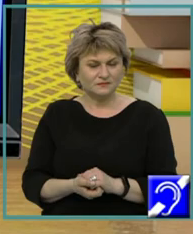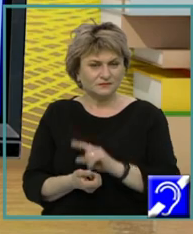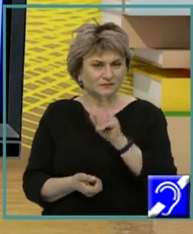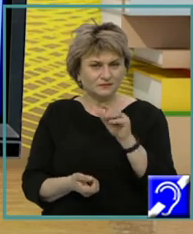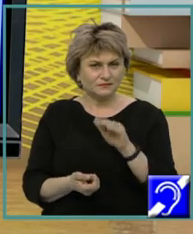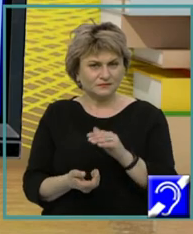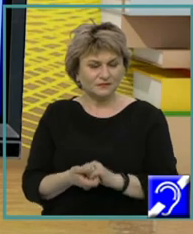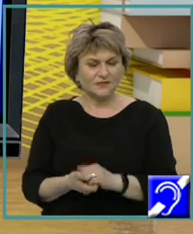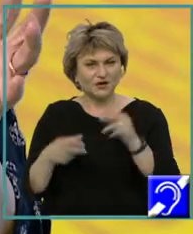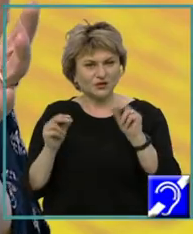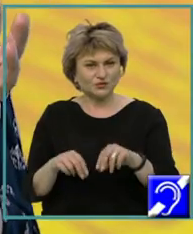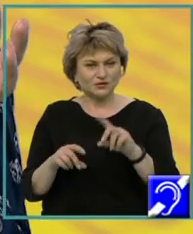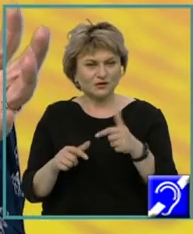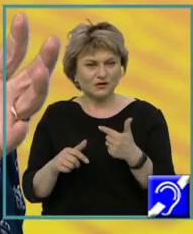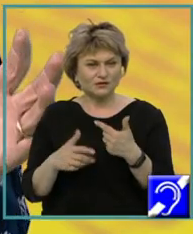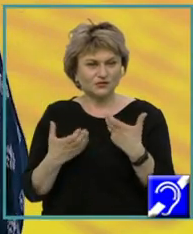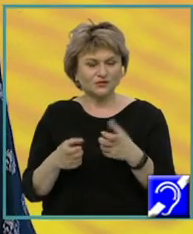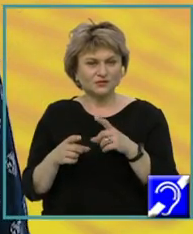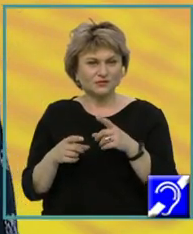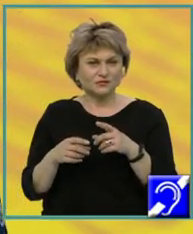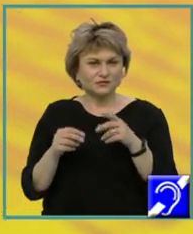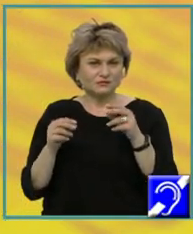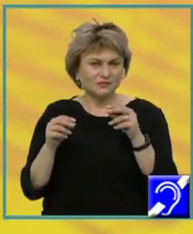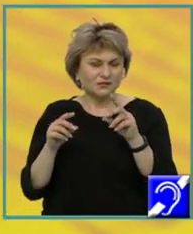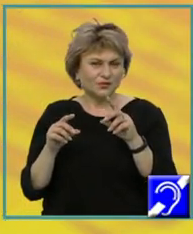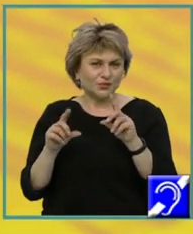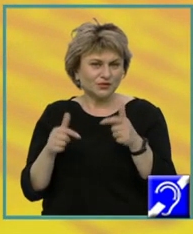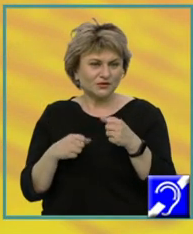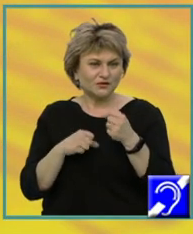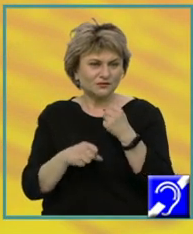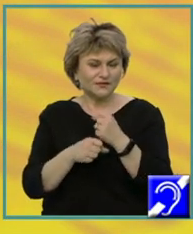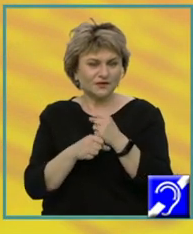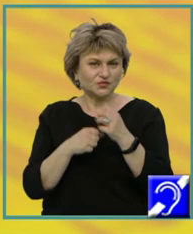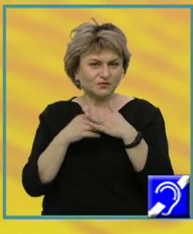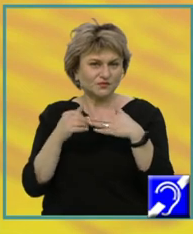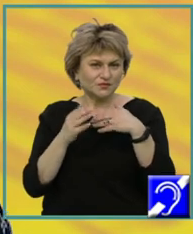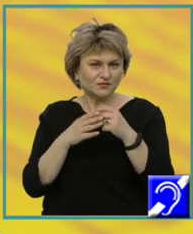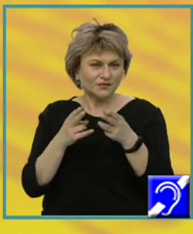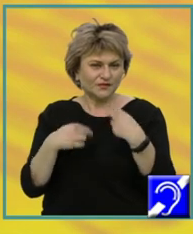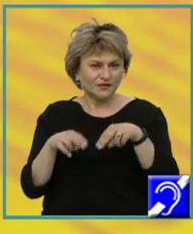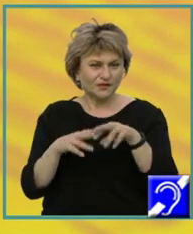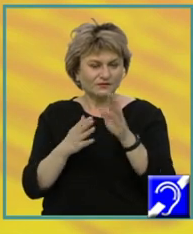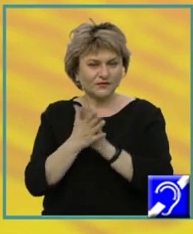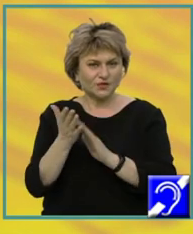pfai ajuns la ceea ce ar putea constitui în concluzie vie